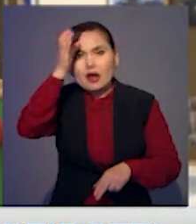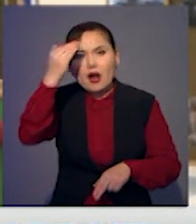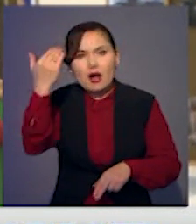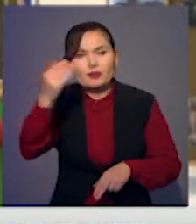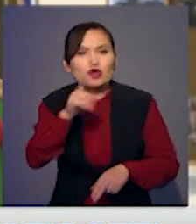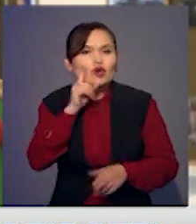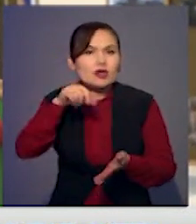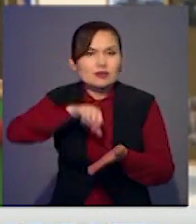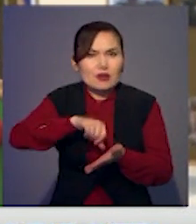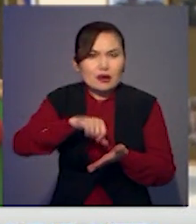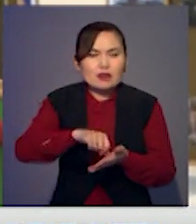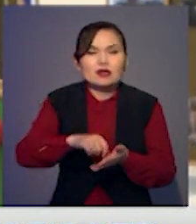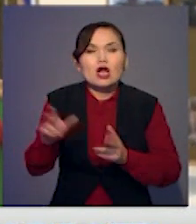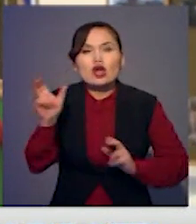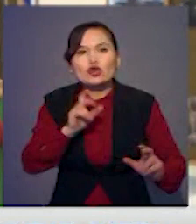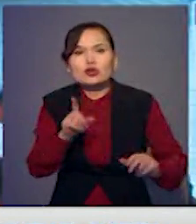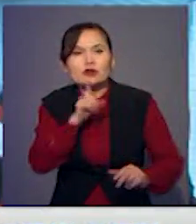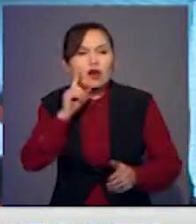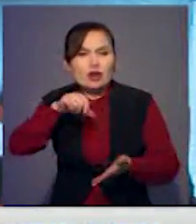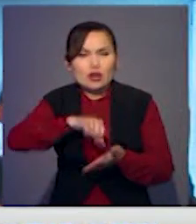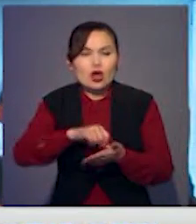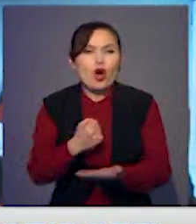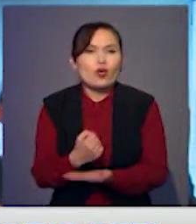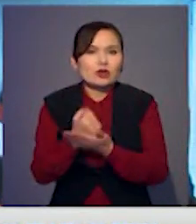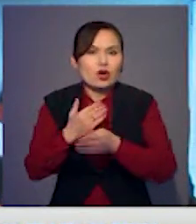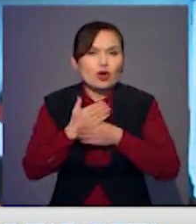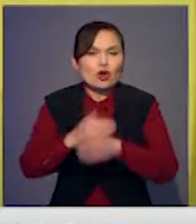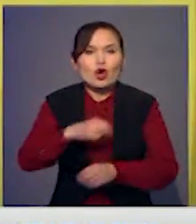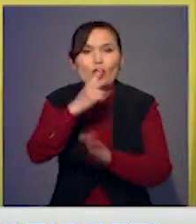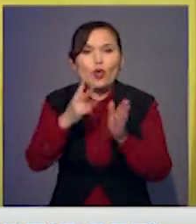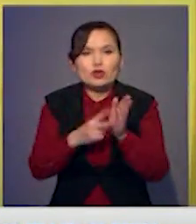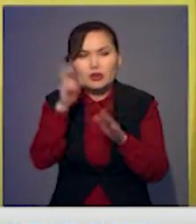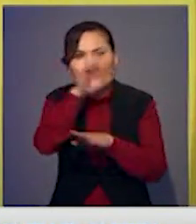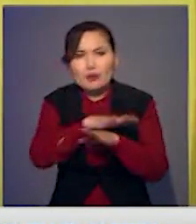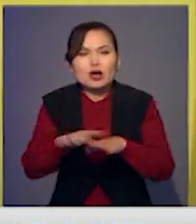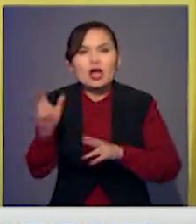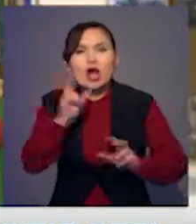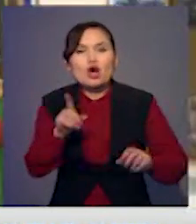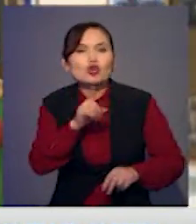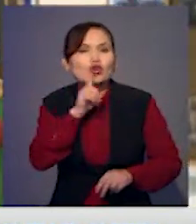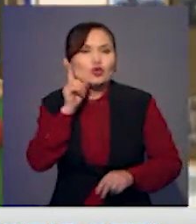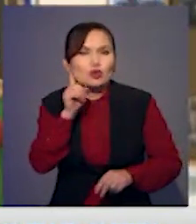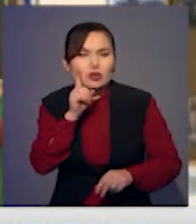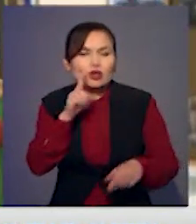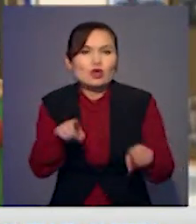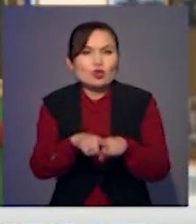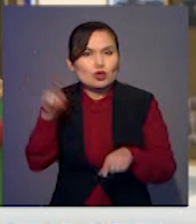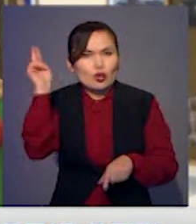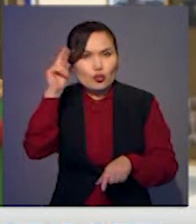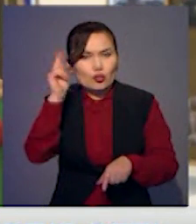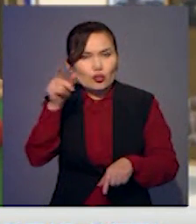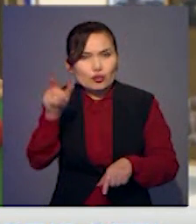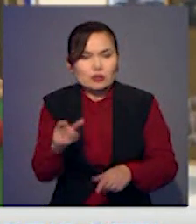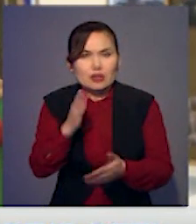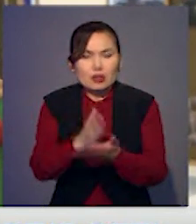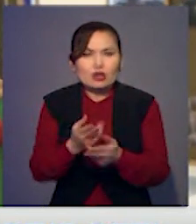мына Түркияның студенттерде қолдау көрсетіп отыр. Бізде 17 мемлекеттен студенттер оқып жатыр. Оларға да көмек, оларға да